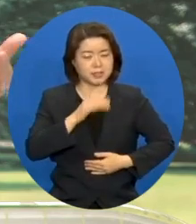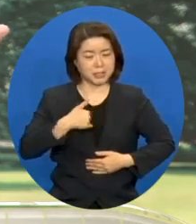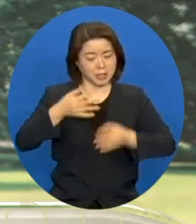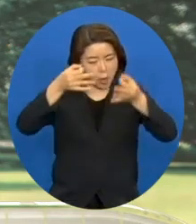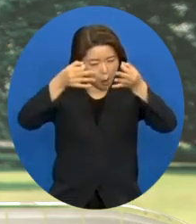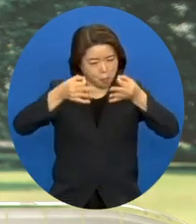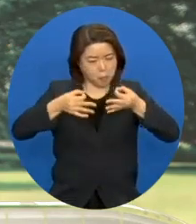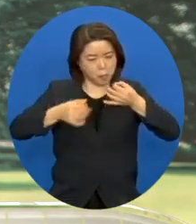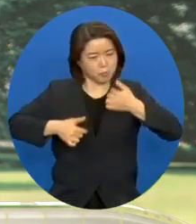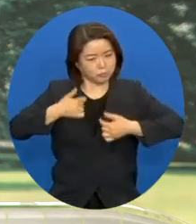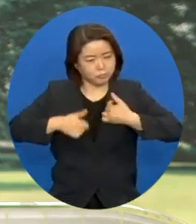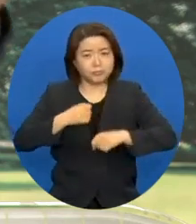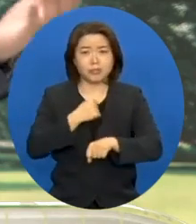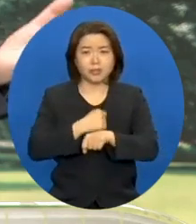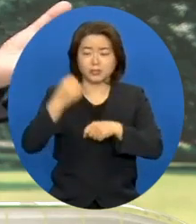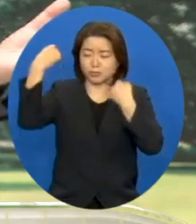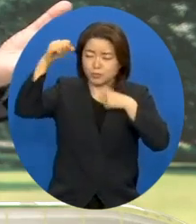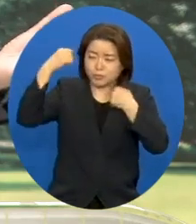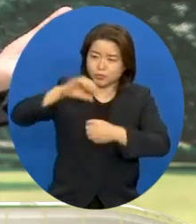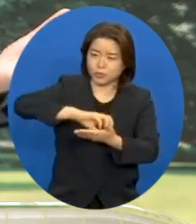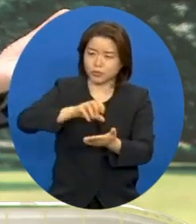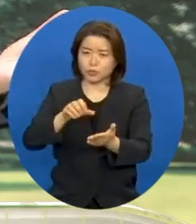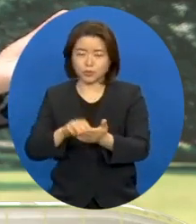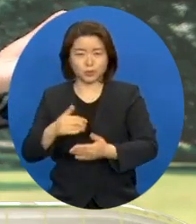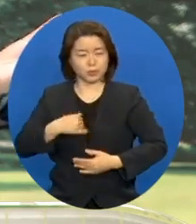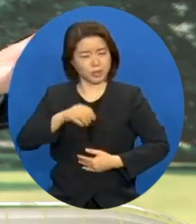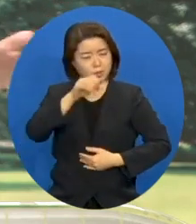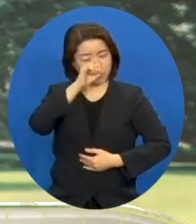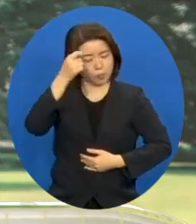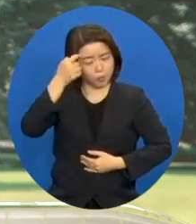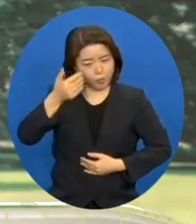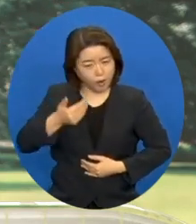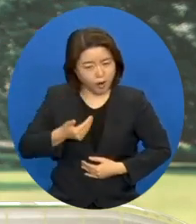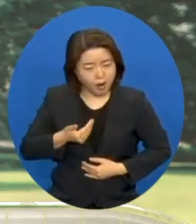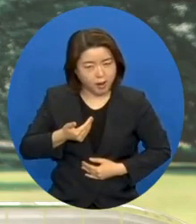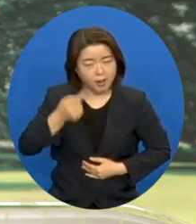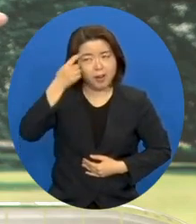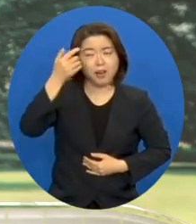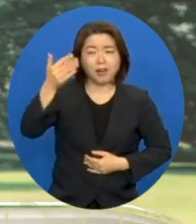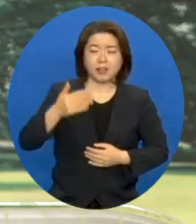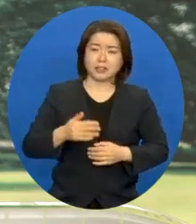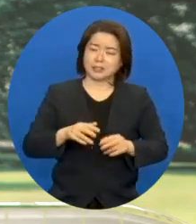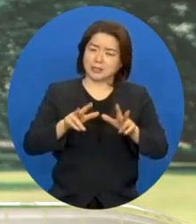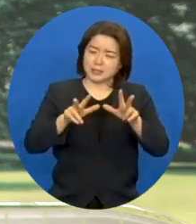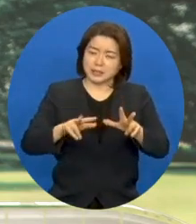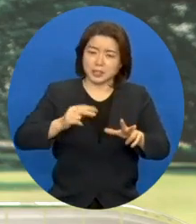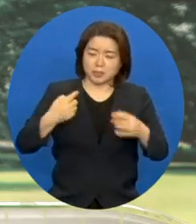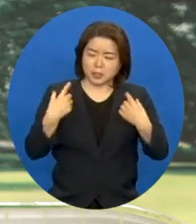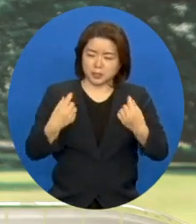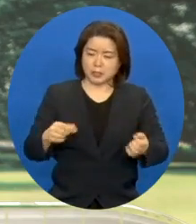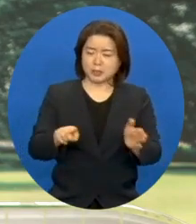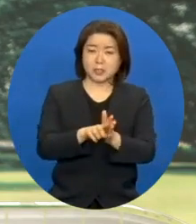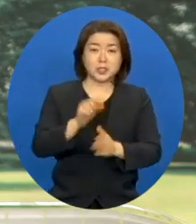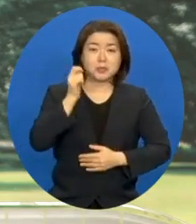그렇게 기뻐하고 춤을 추시며 좋아하실까? 아직도 안 믿어지시는 분들이 있으실